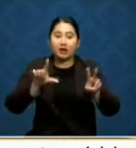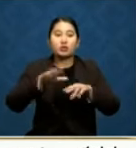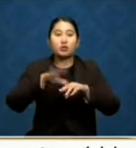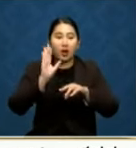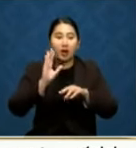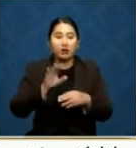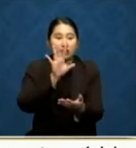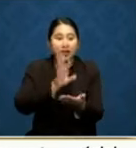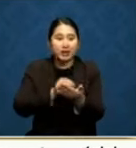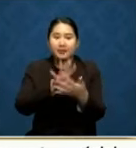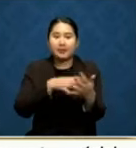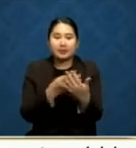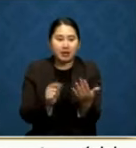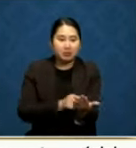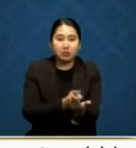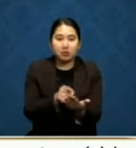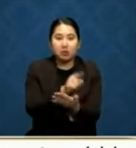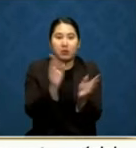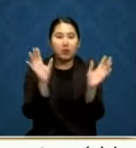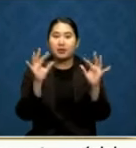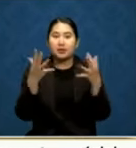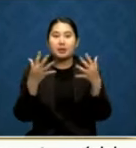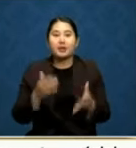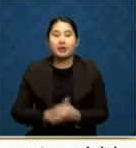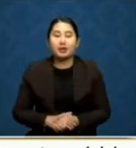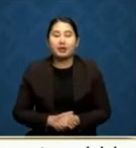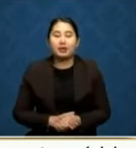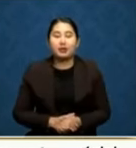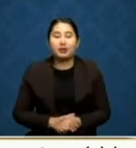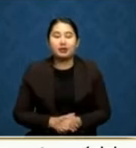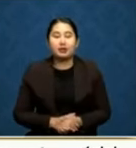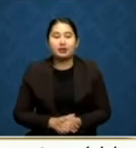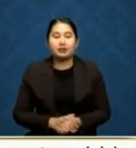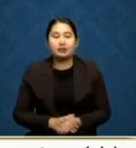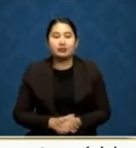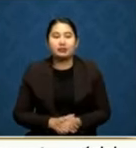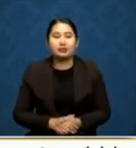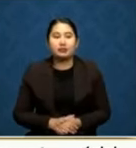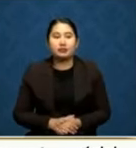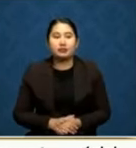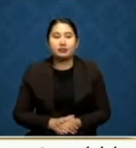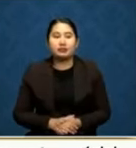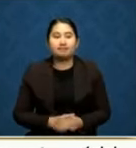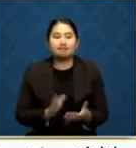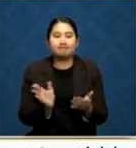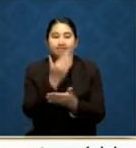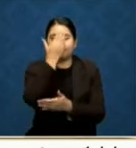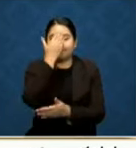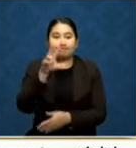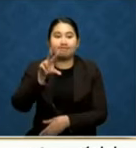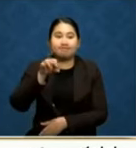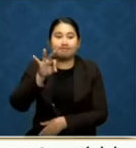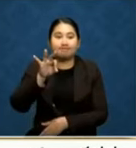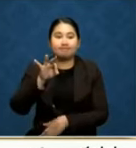ไม่มีแผนที่ของท่านเลย อยู่ที่หน้า 39